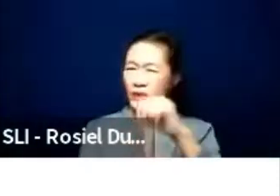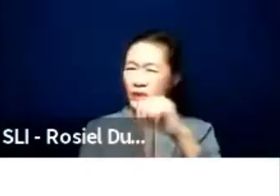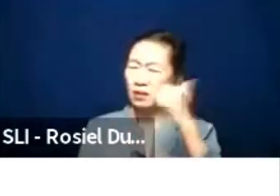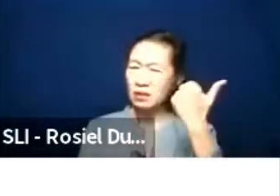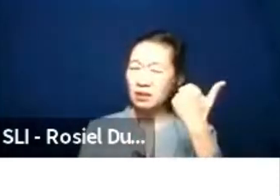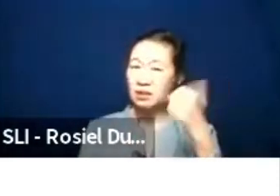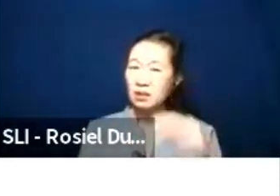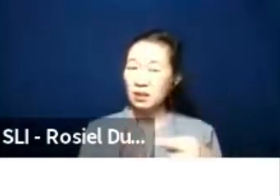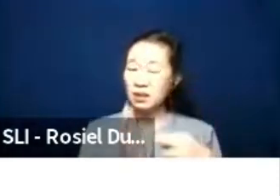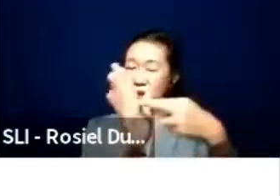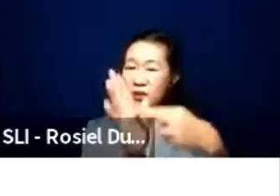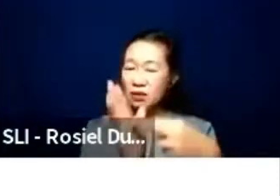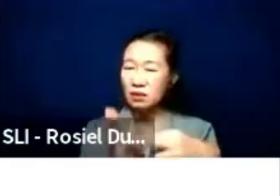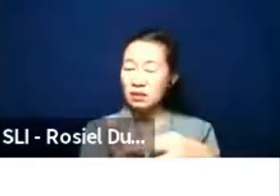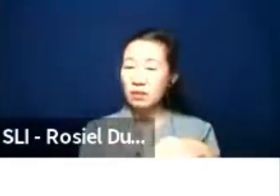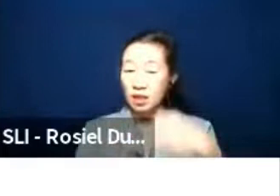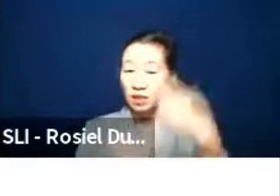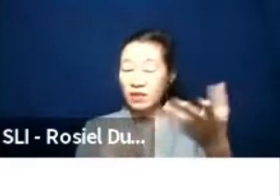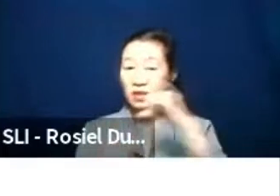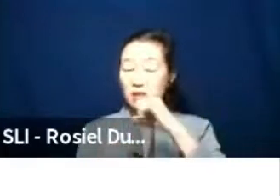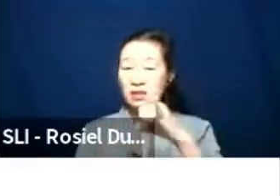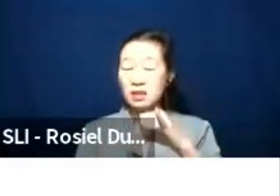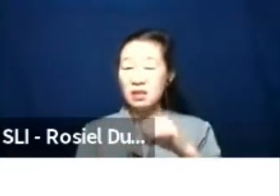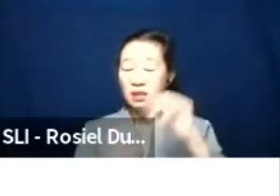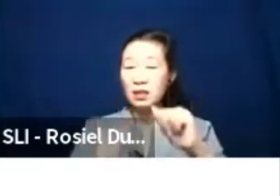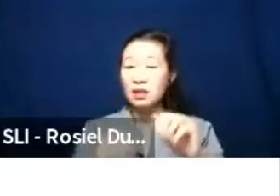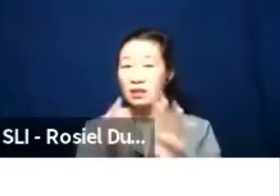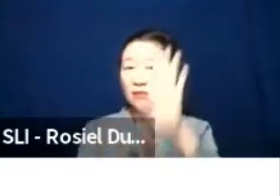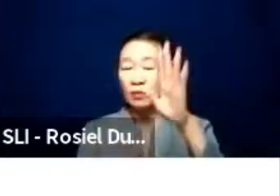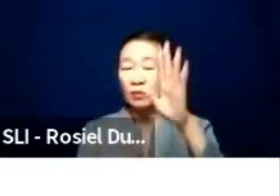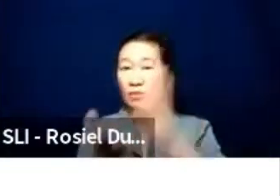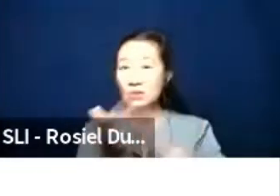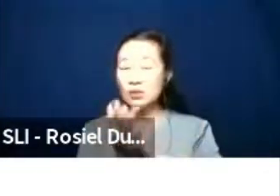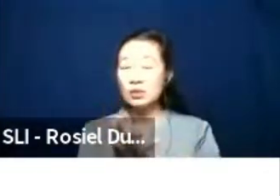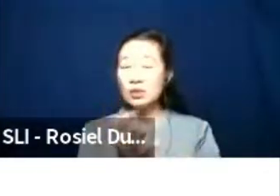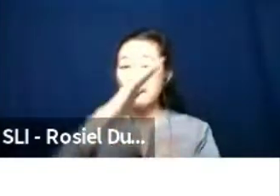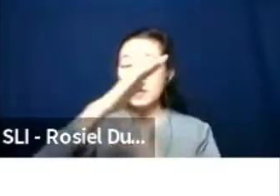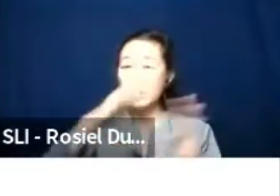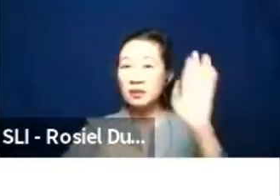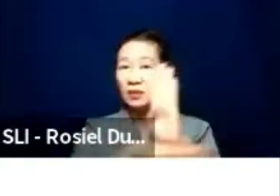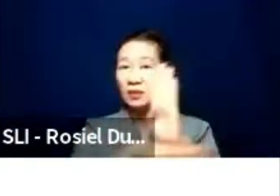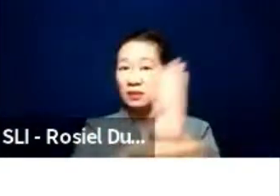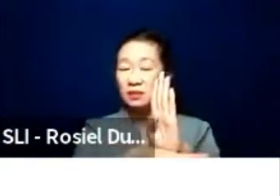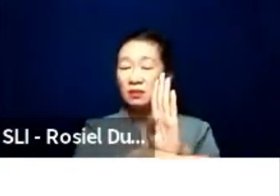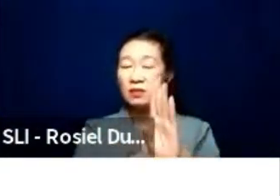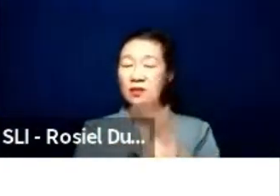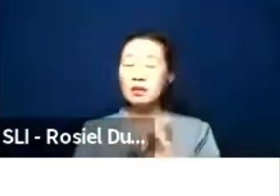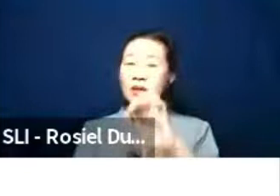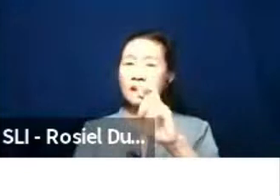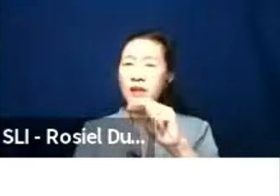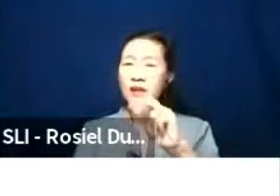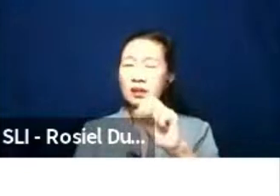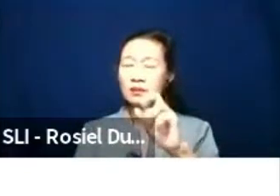another recommendation that they are giving is we can develop school-based businesses, no, or enterprises or